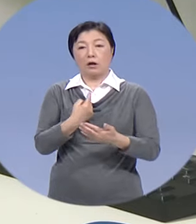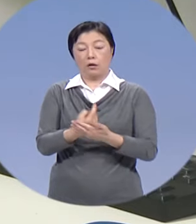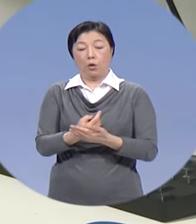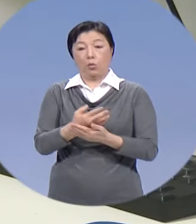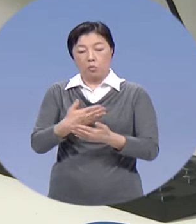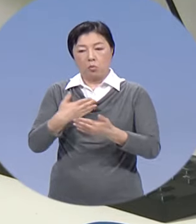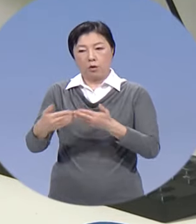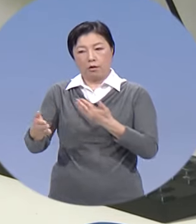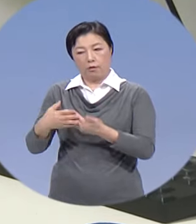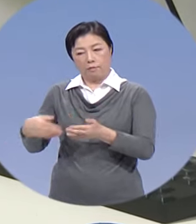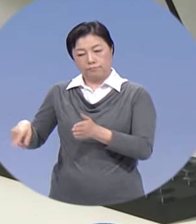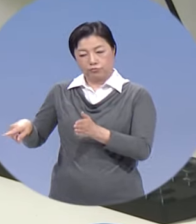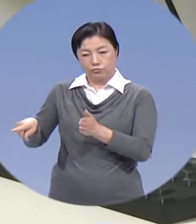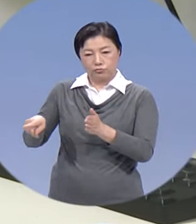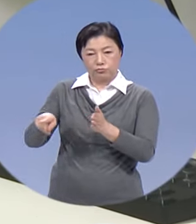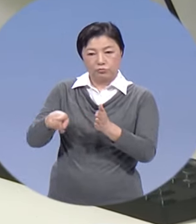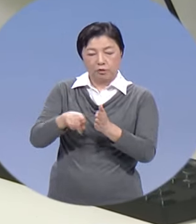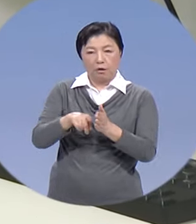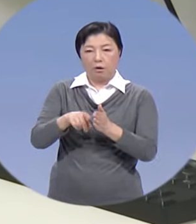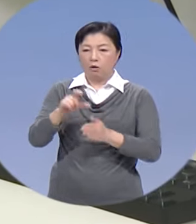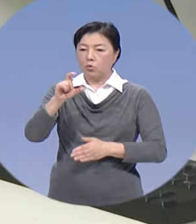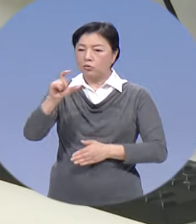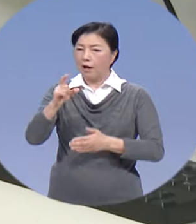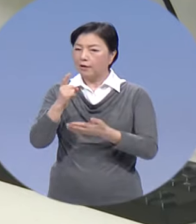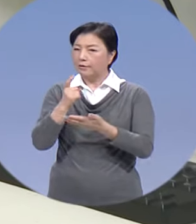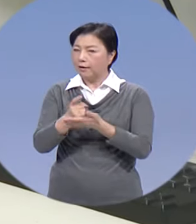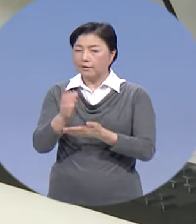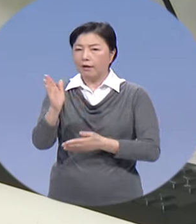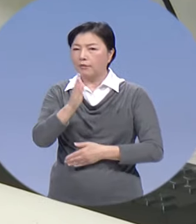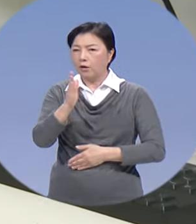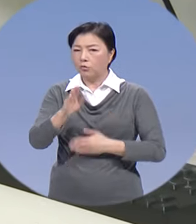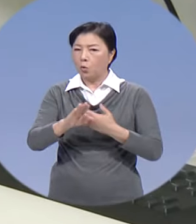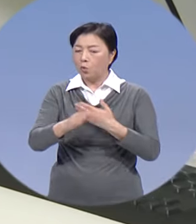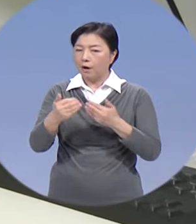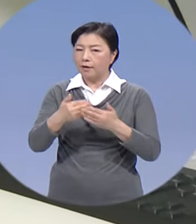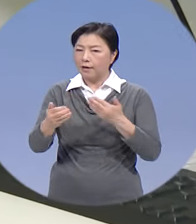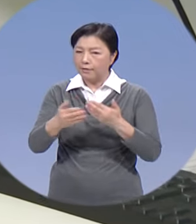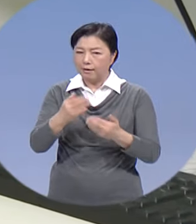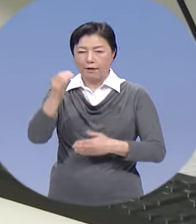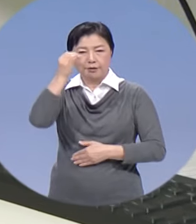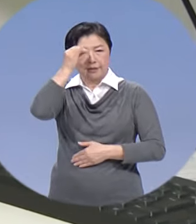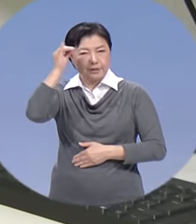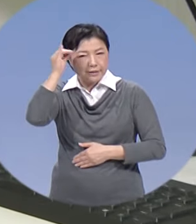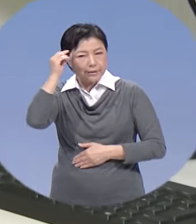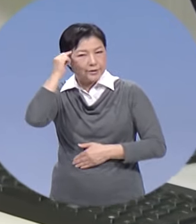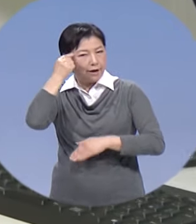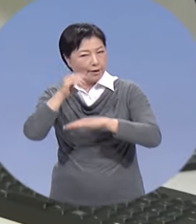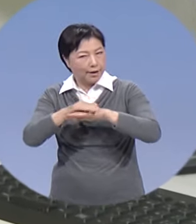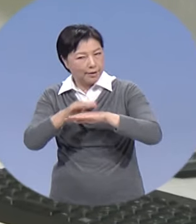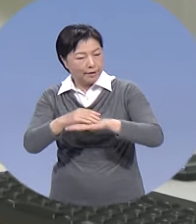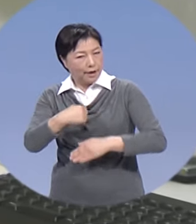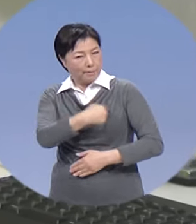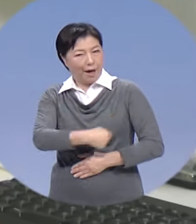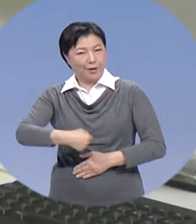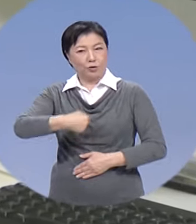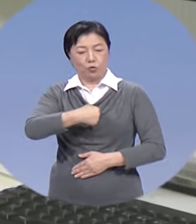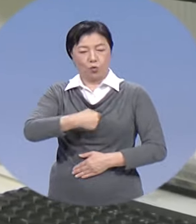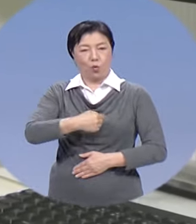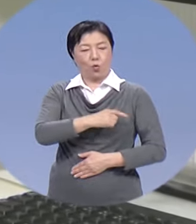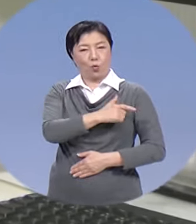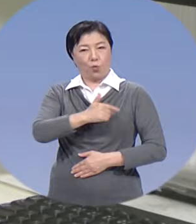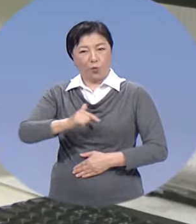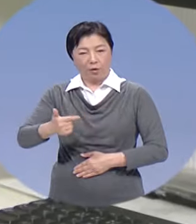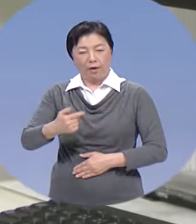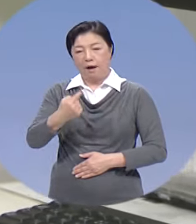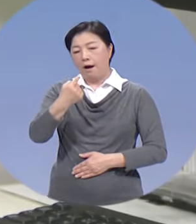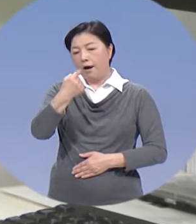経験していくうちに、まあ、その単位だけではなくて、その経験であったり知識であったり考え方、マインドっていう部分で、